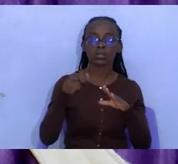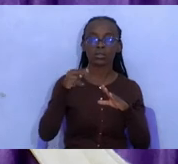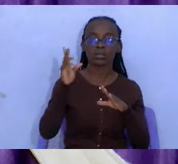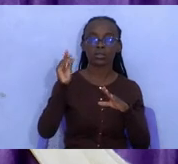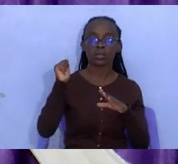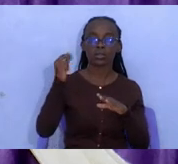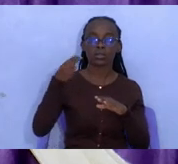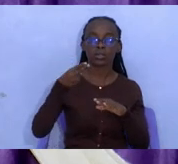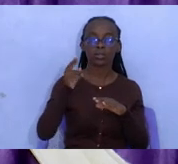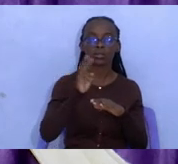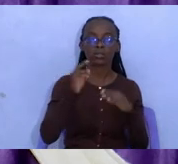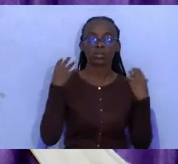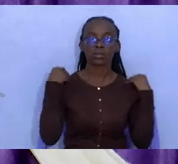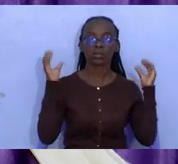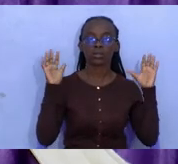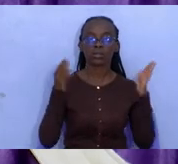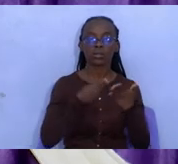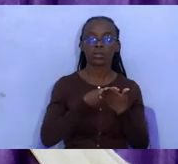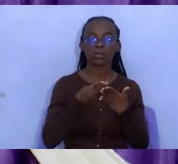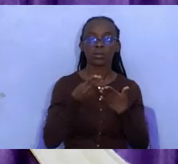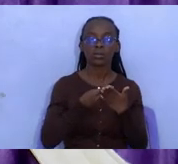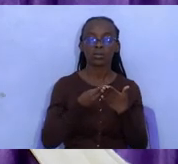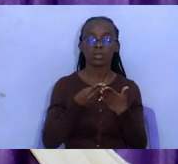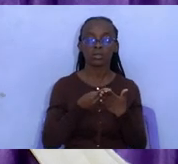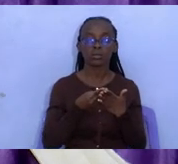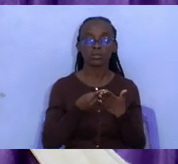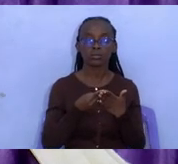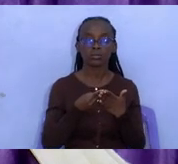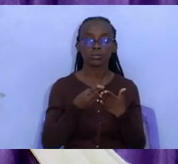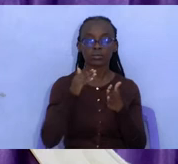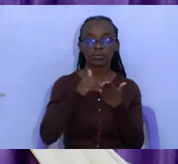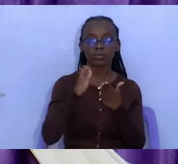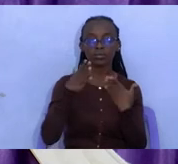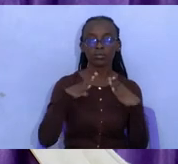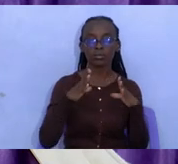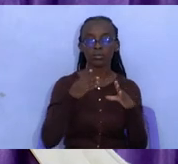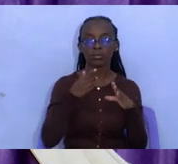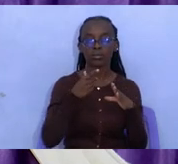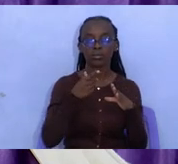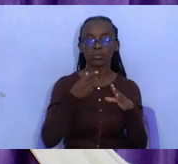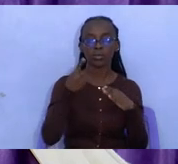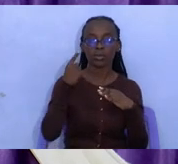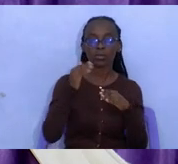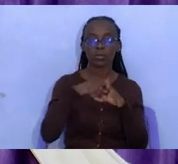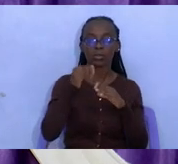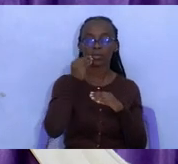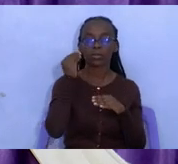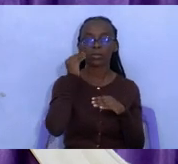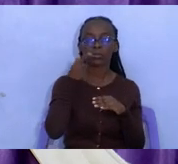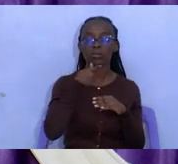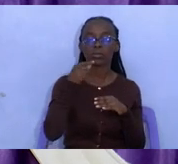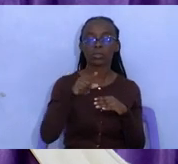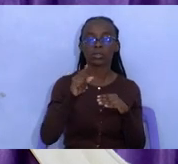Alionywa na malaika mtakatifu kutuma watu kwako. Uende nyumbani kwake